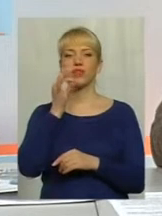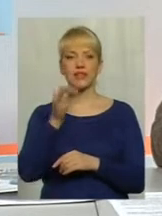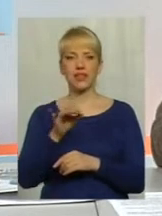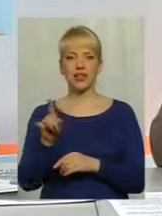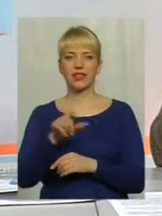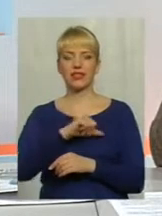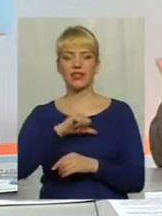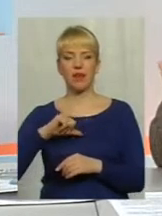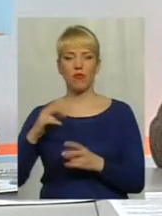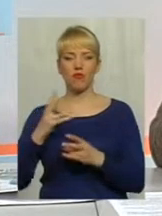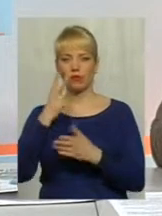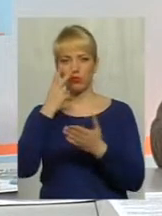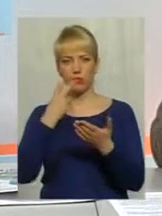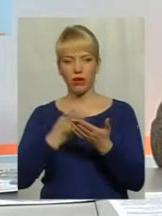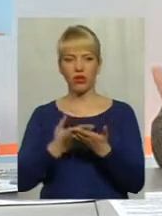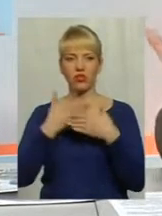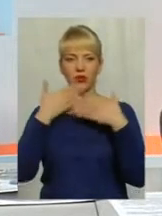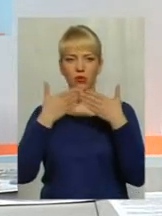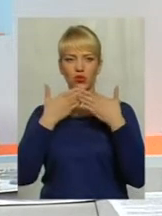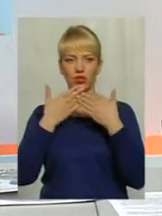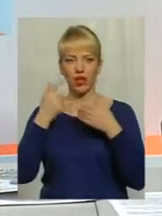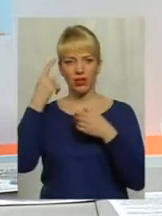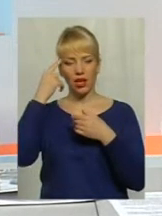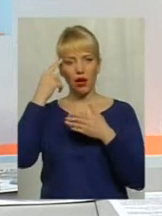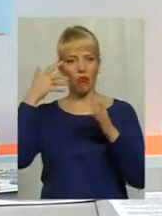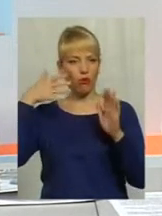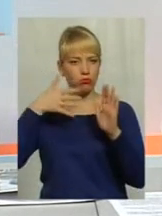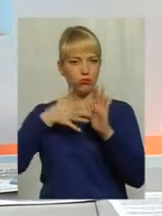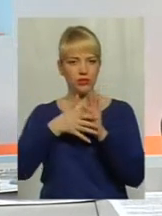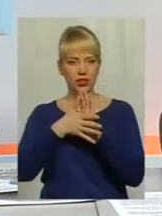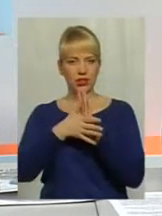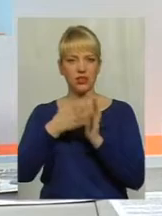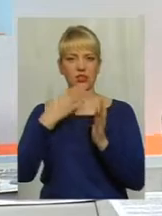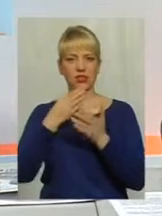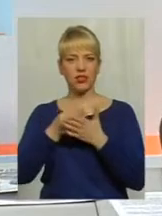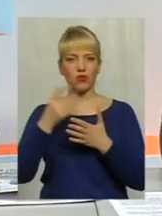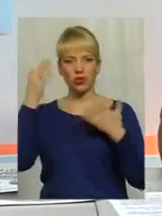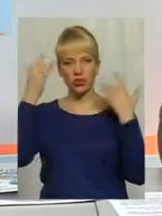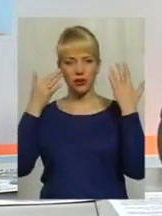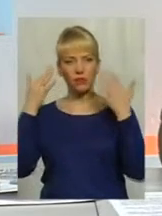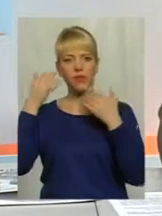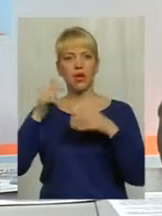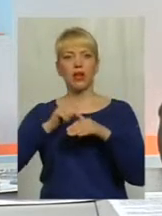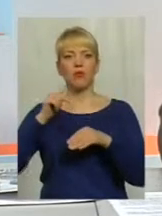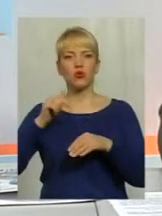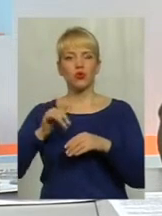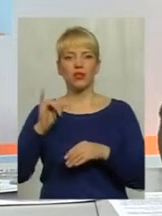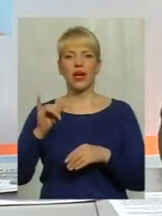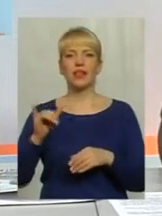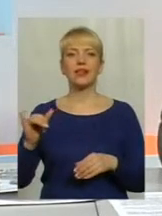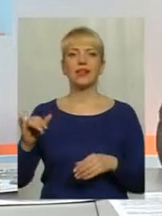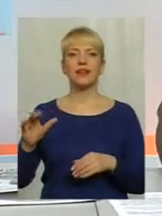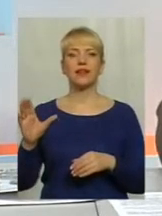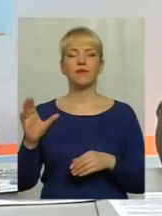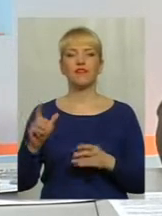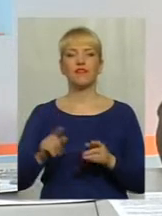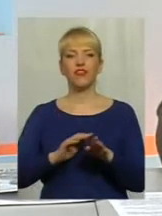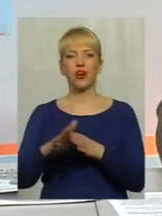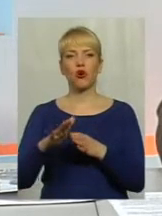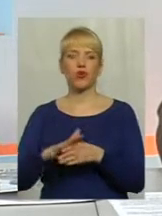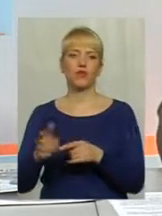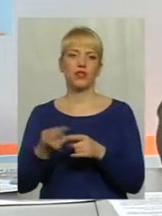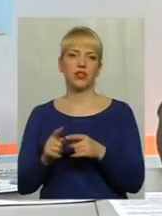повинен побачити, прочитати, пропустити через свої, кажуть, почуття все, що ти прочитав, і виконувати